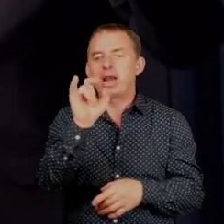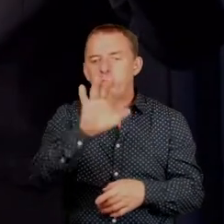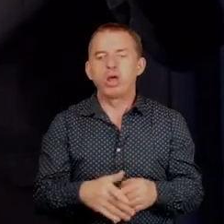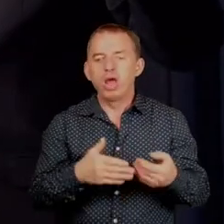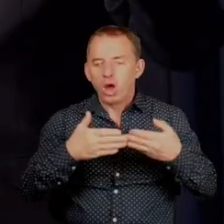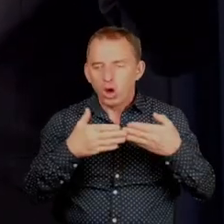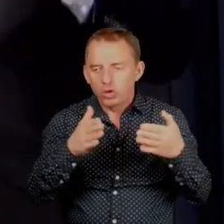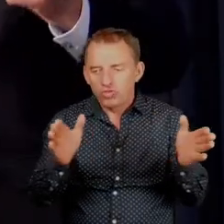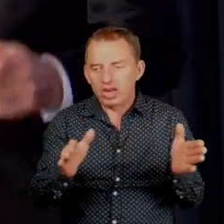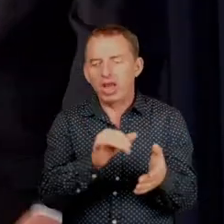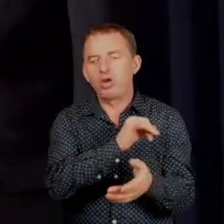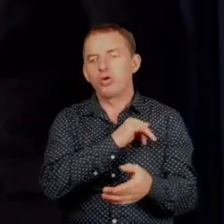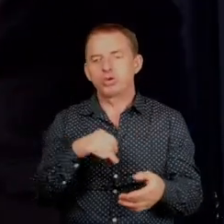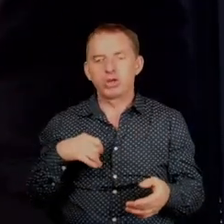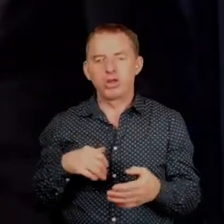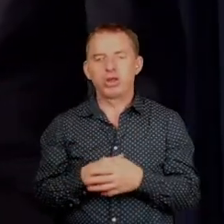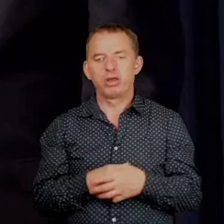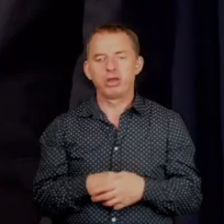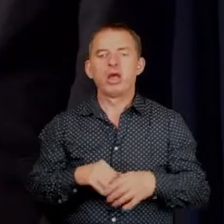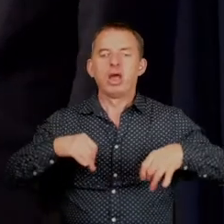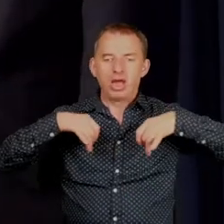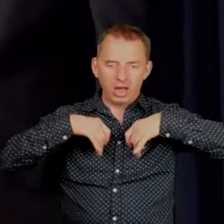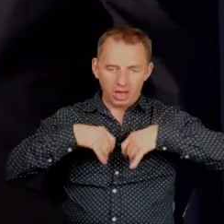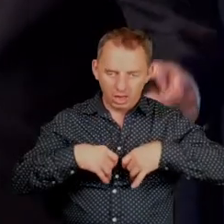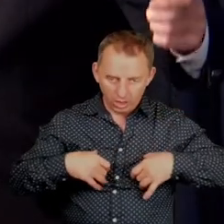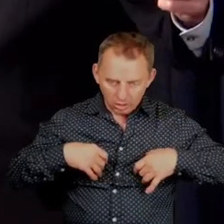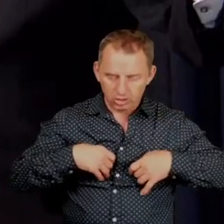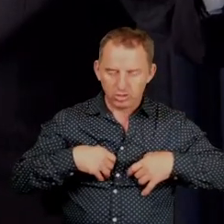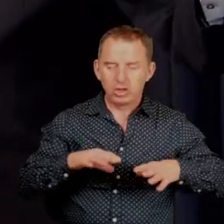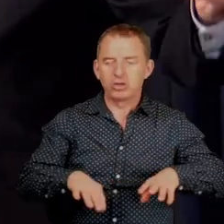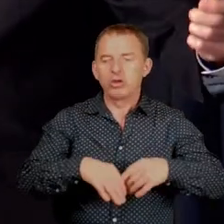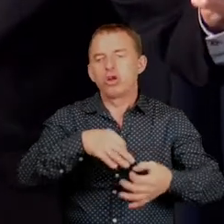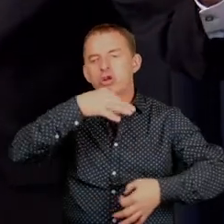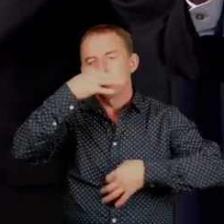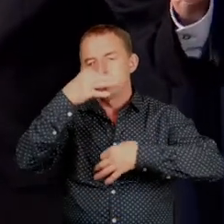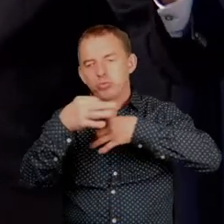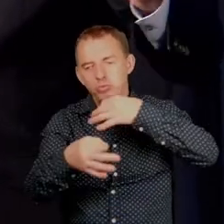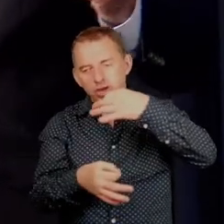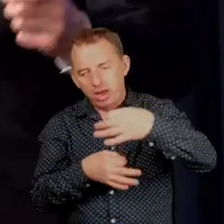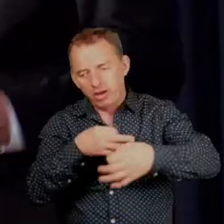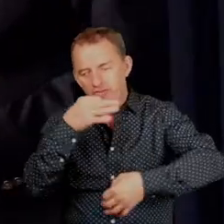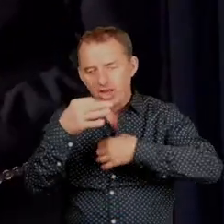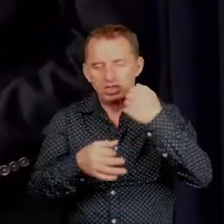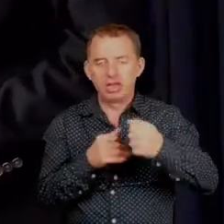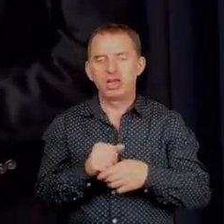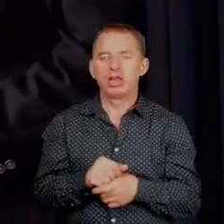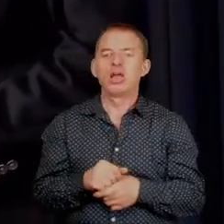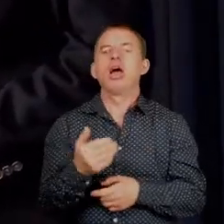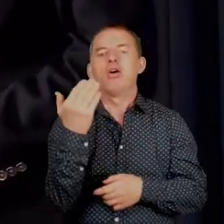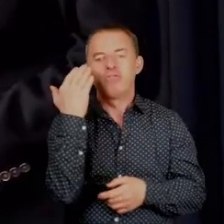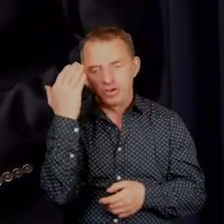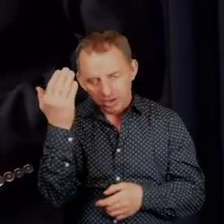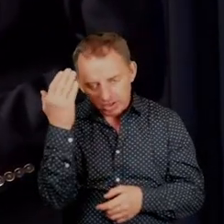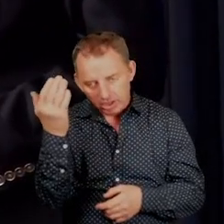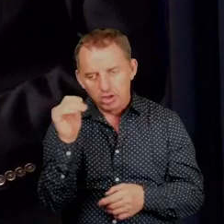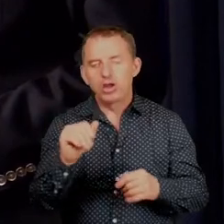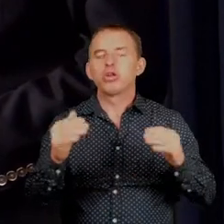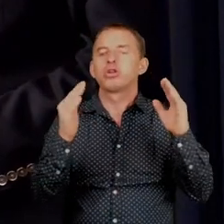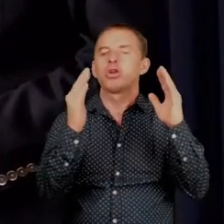otwierają się. Began to sing. I aniołowie zaczynają śpiewać. Welcome home, people of God. Witajcie w